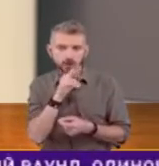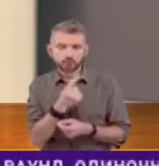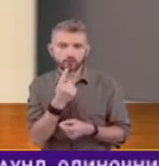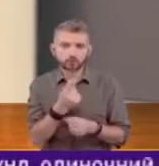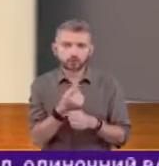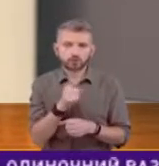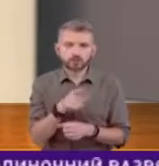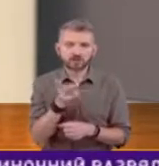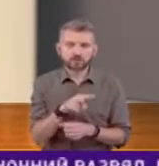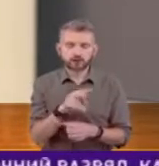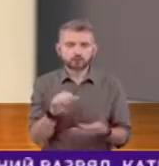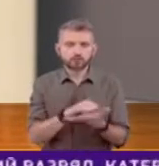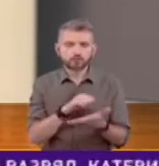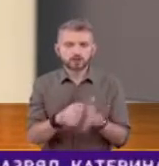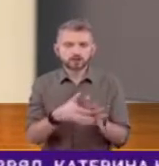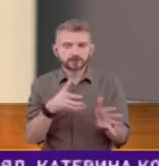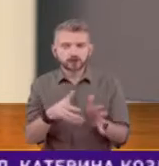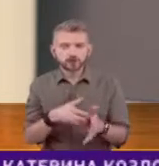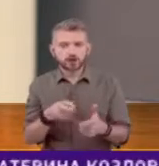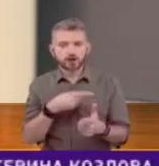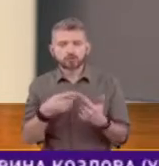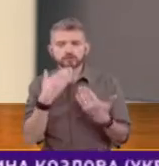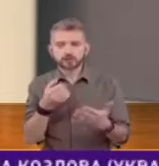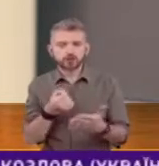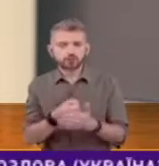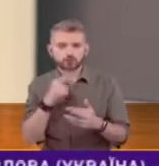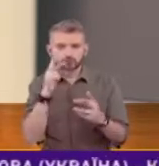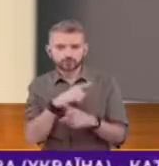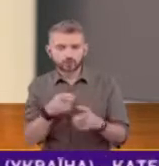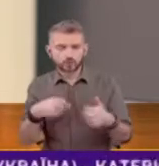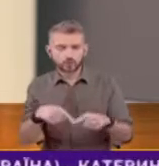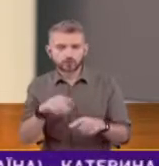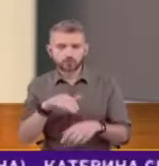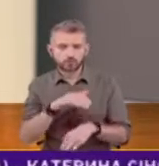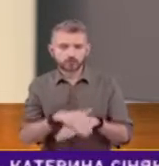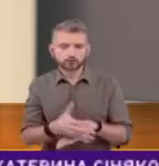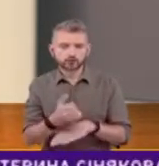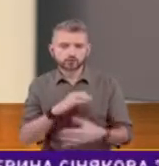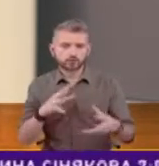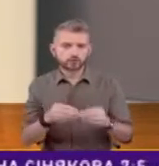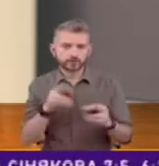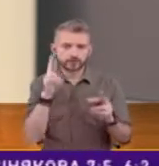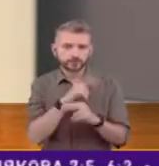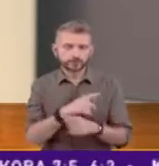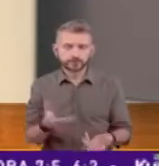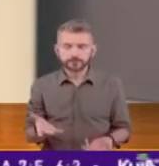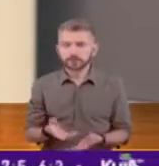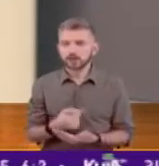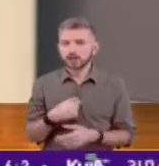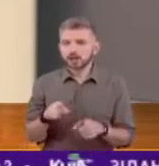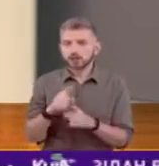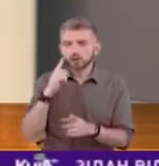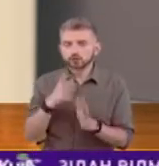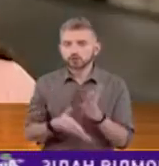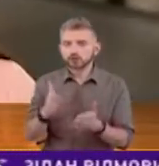одного-двох документів може не вистачати, або ми звертаємося не до того органу і по факту потім отримуємо не той результат, який би хотіли почути. Я так розумію, що